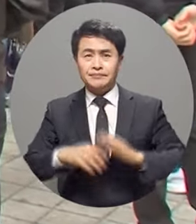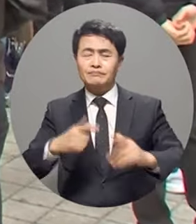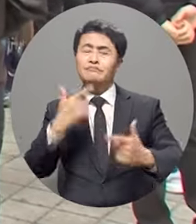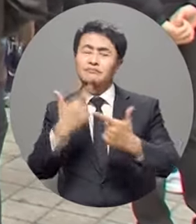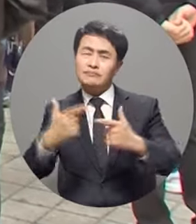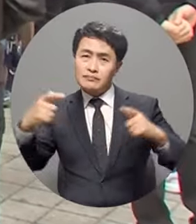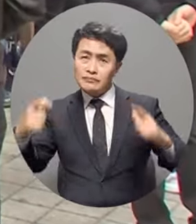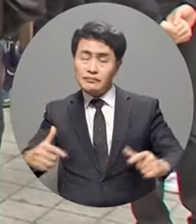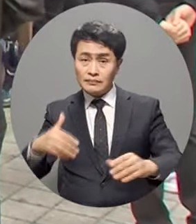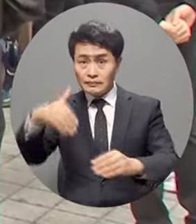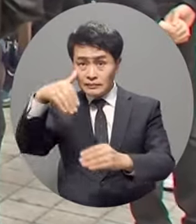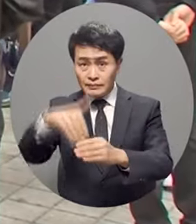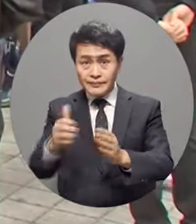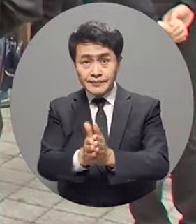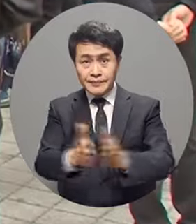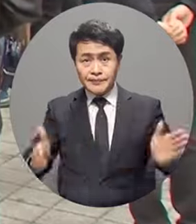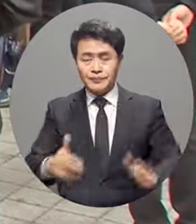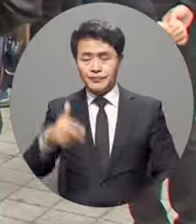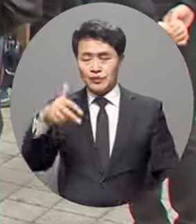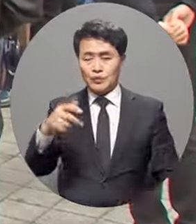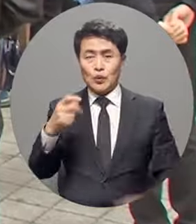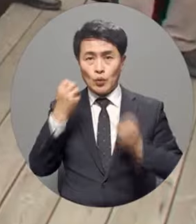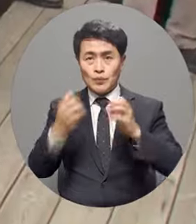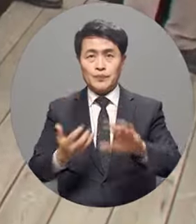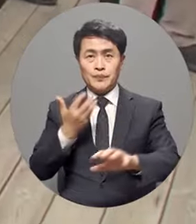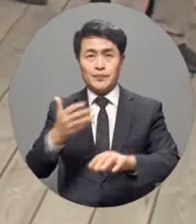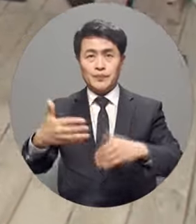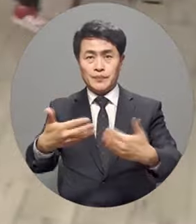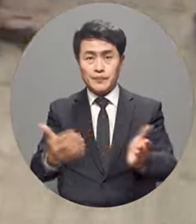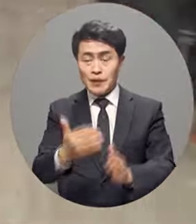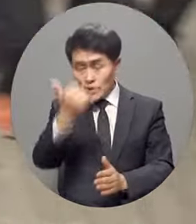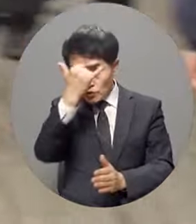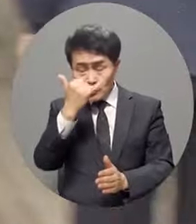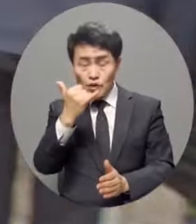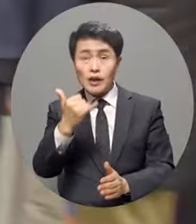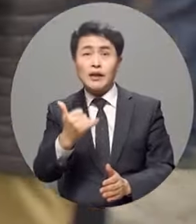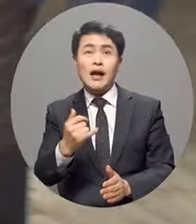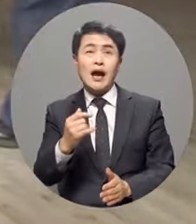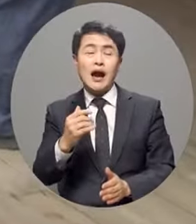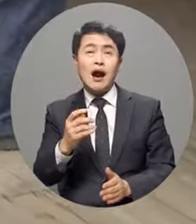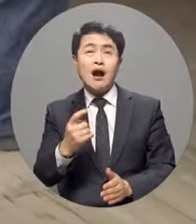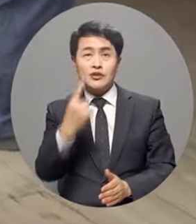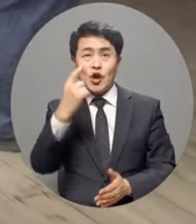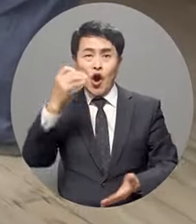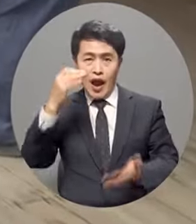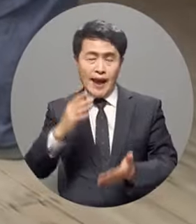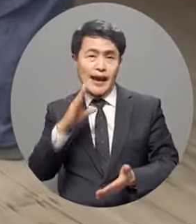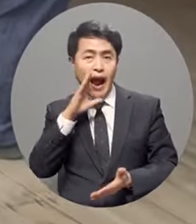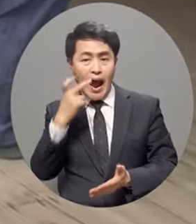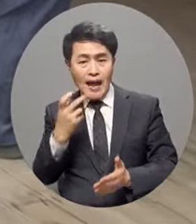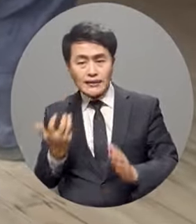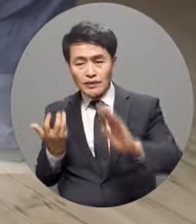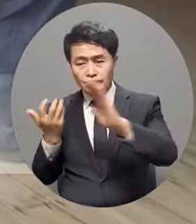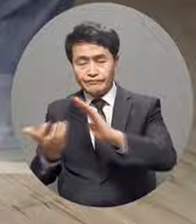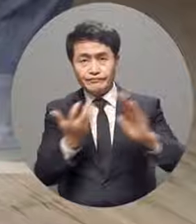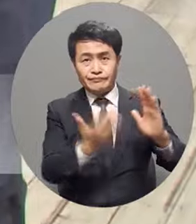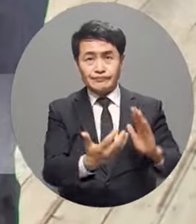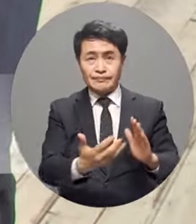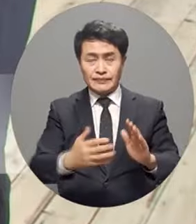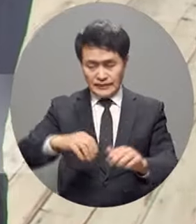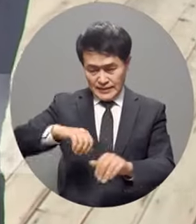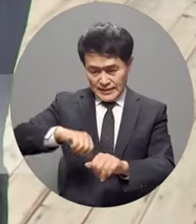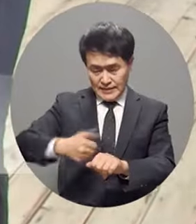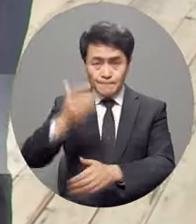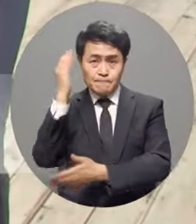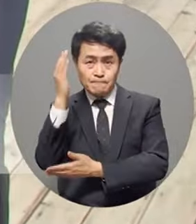부산에서 선거운동을 시작한 조국혁신당은 충남 천안과 아산을 잇따라 찾았습니다. 이른바